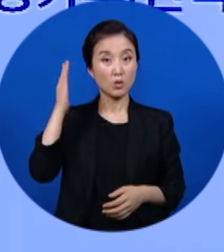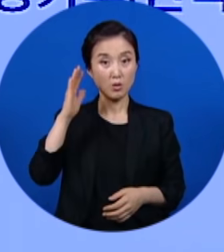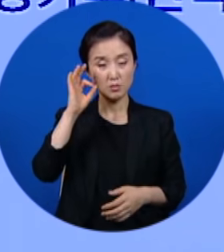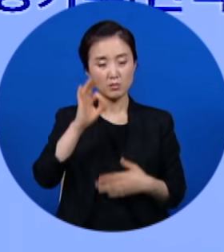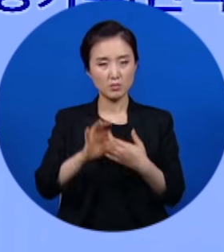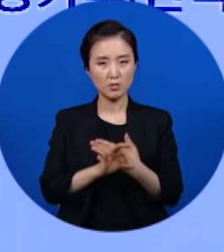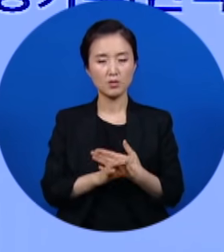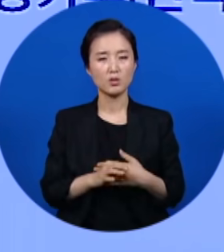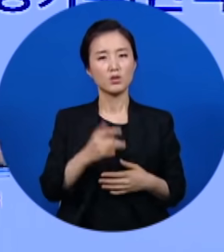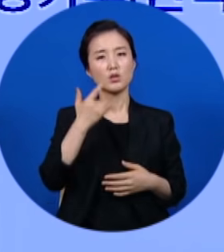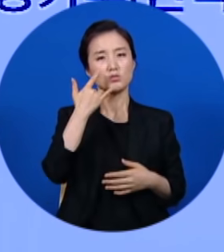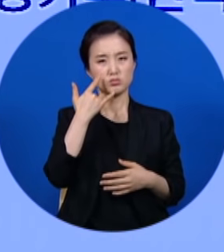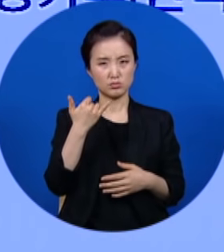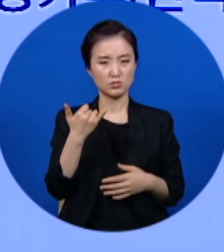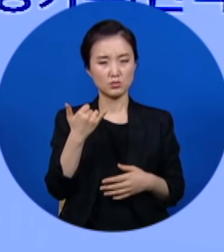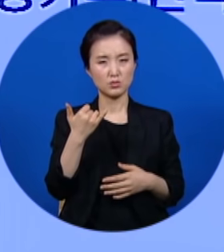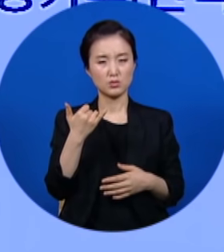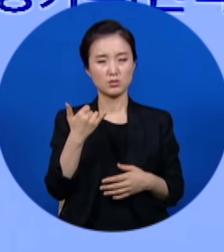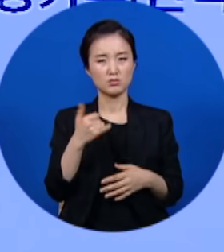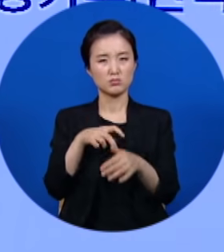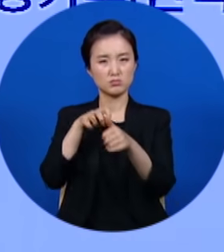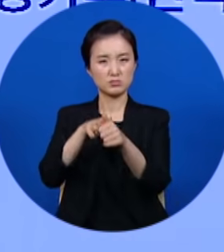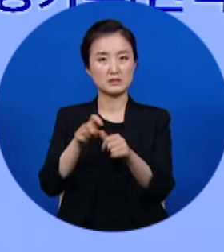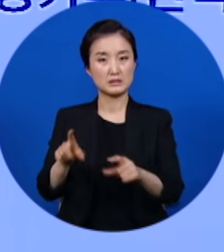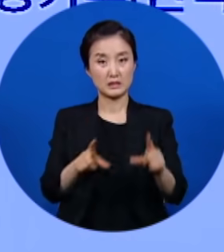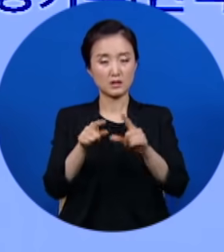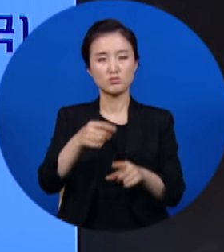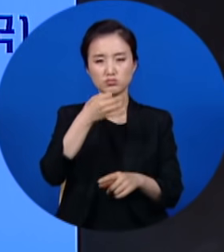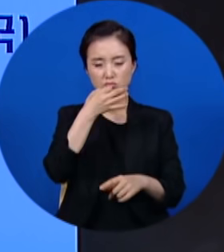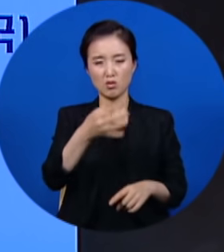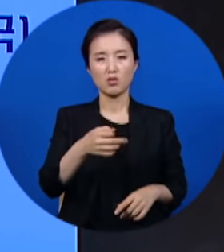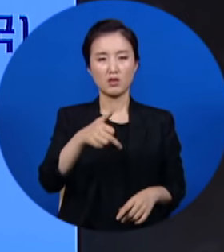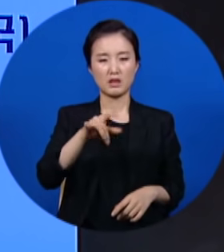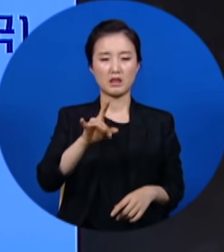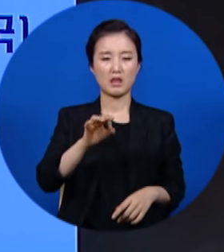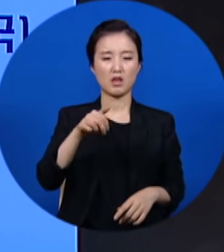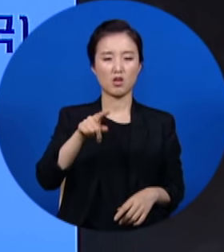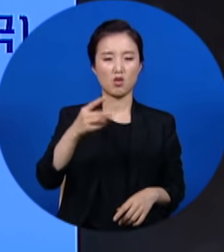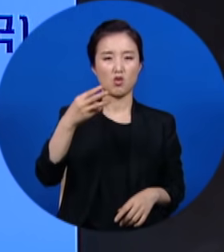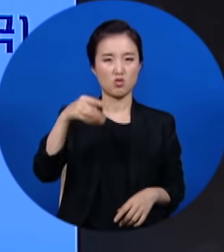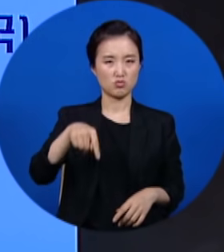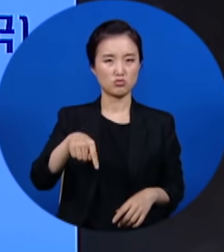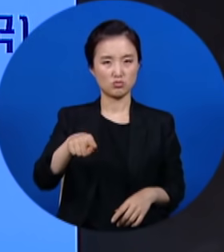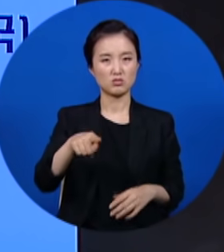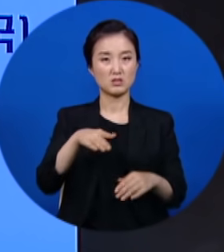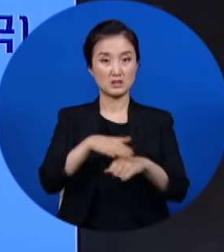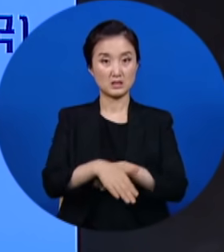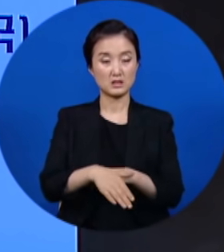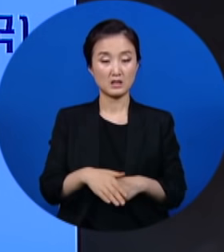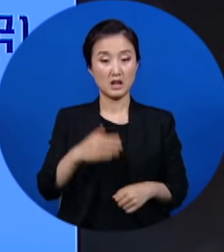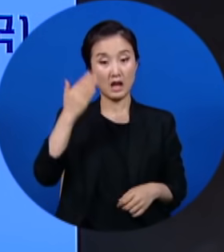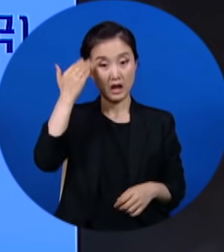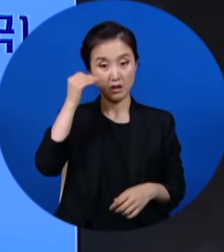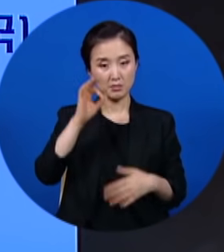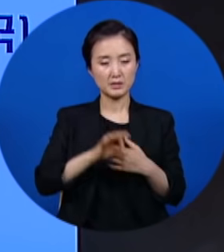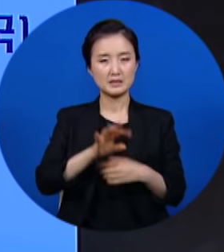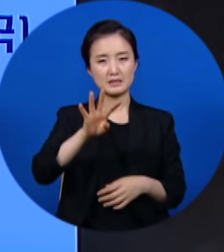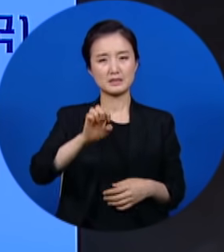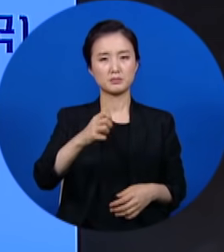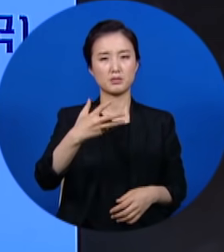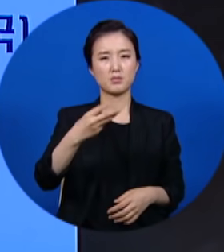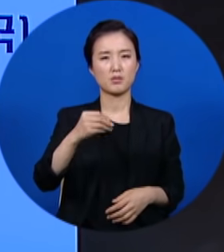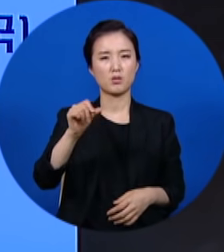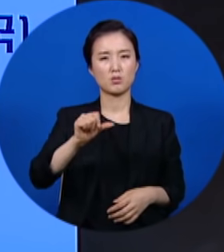사는 걸 봐라 5조 캥거루 지금 우리나라의 캥거루가 얼마나 했는지 아십니까 48만 5천 명이